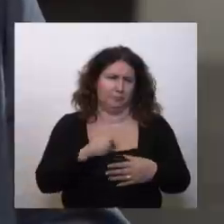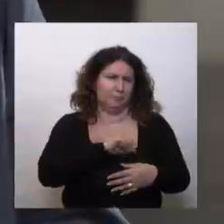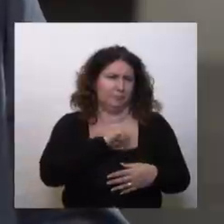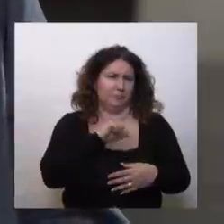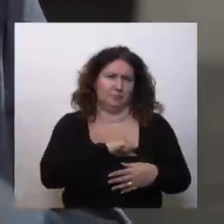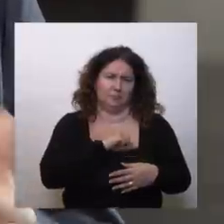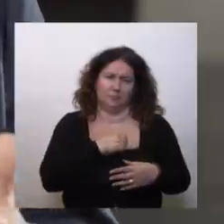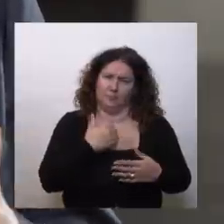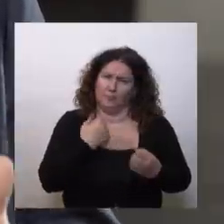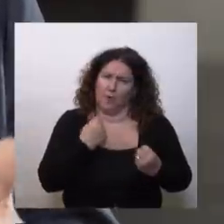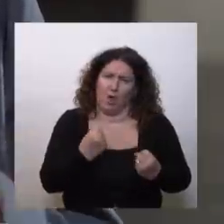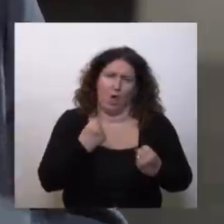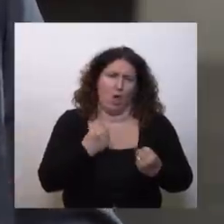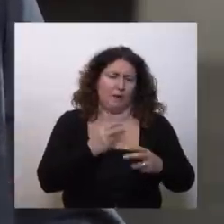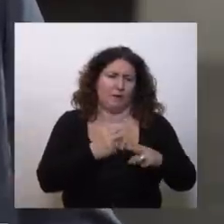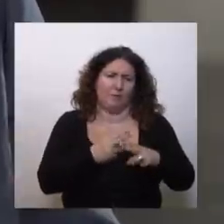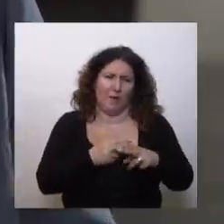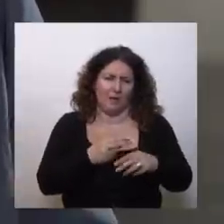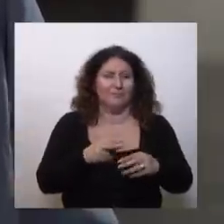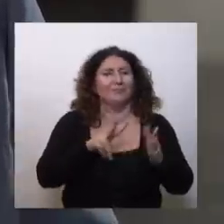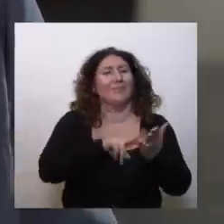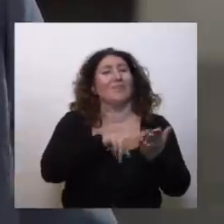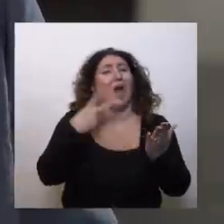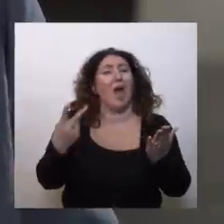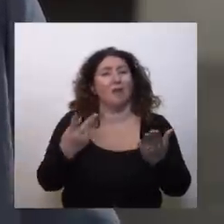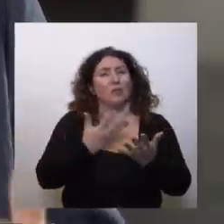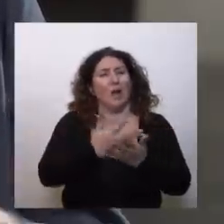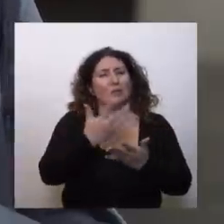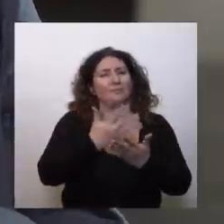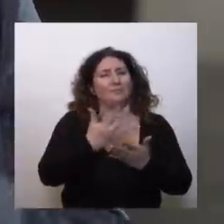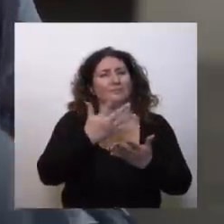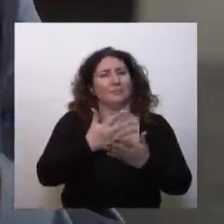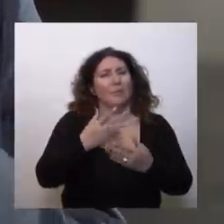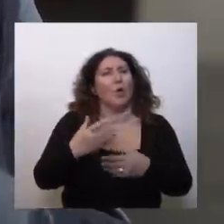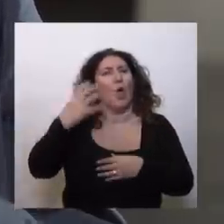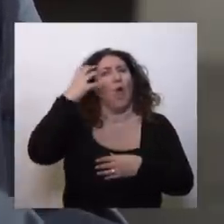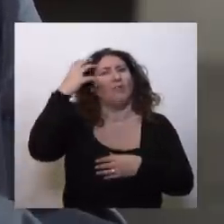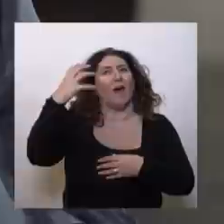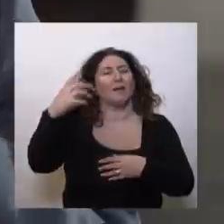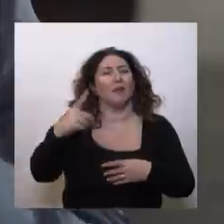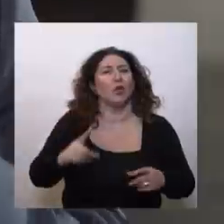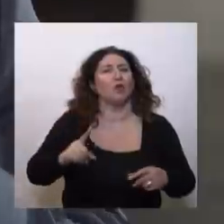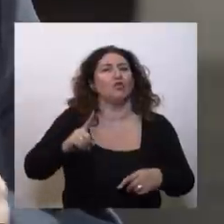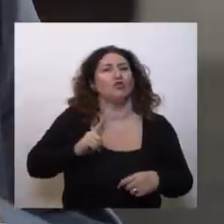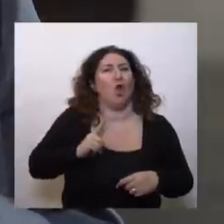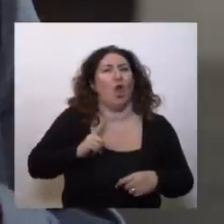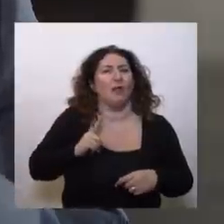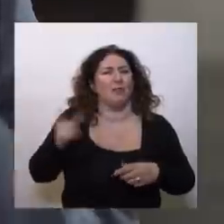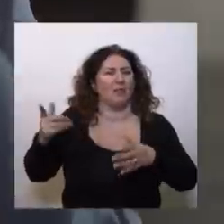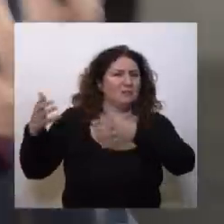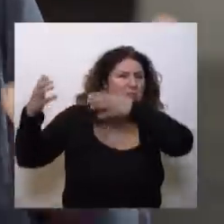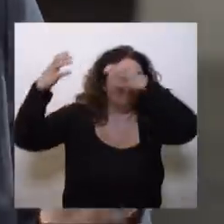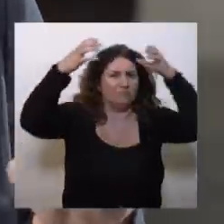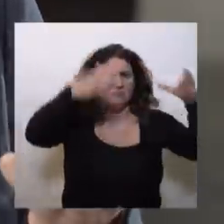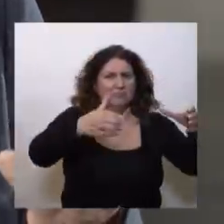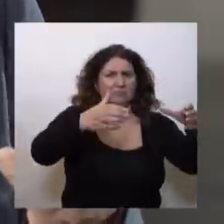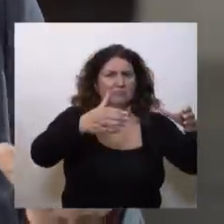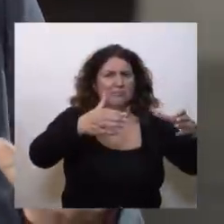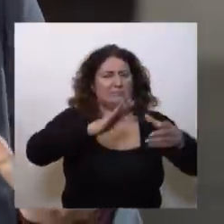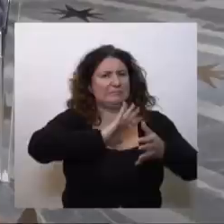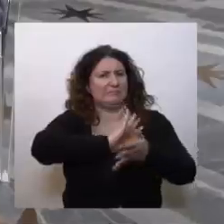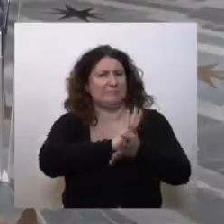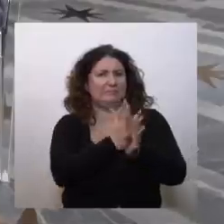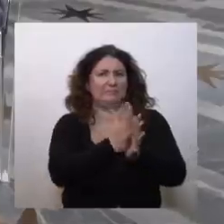Anche i Vangeli narrano che i soldati del governatore misero sul capo di Gesù un casco di spine, per